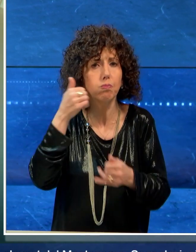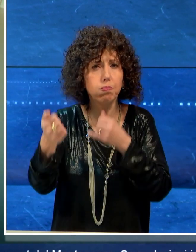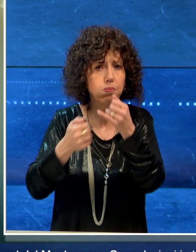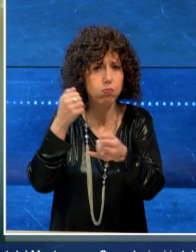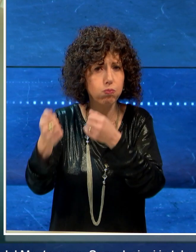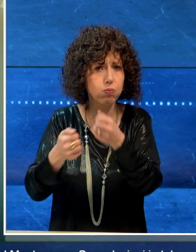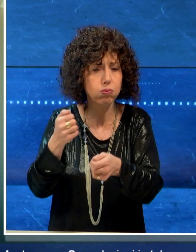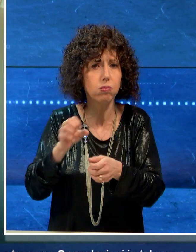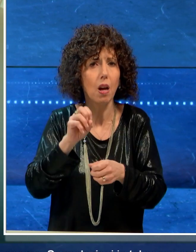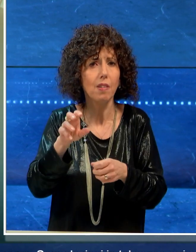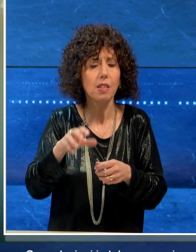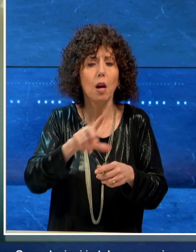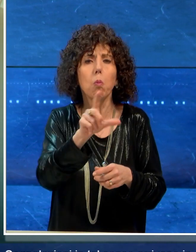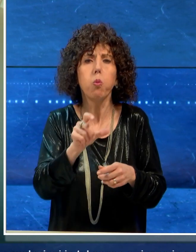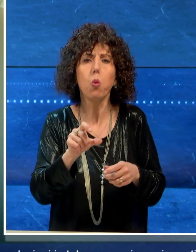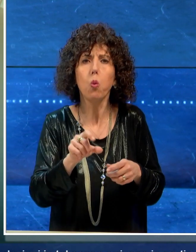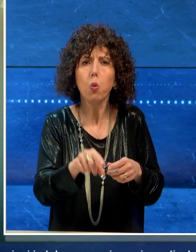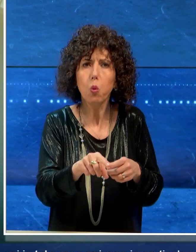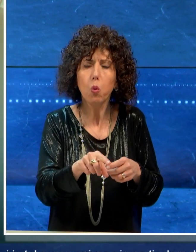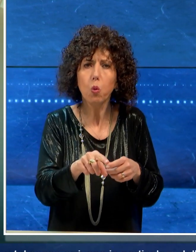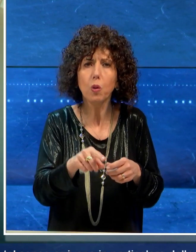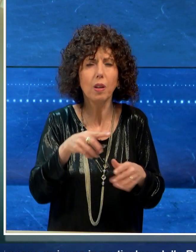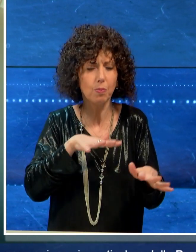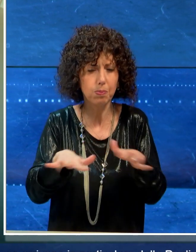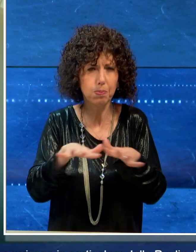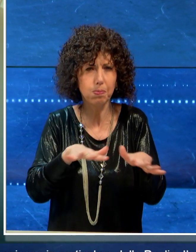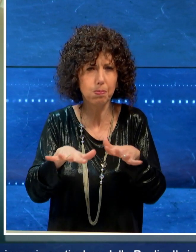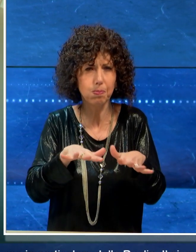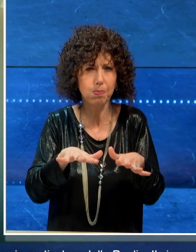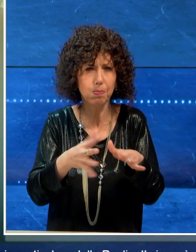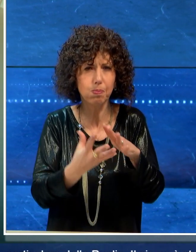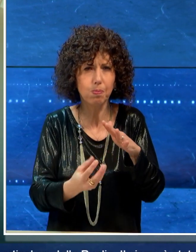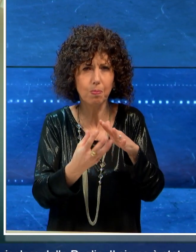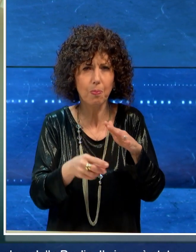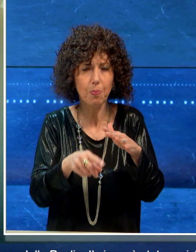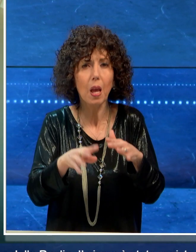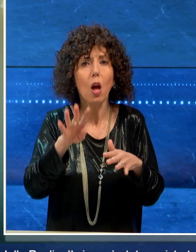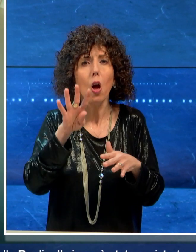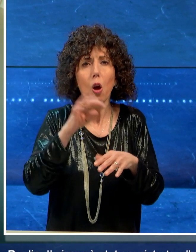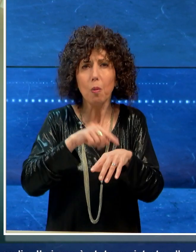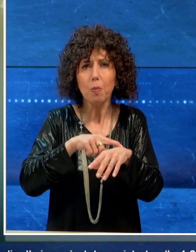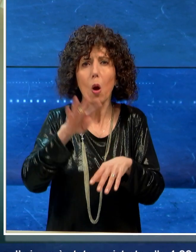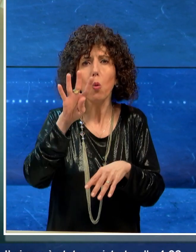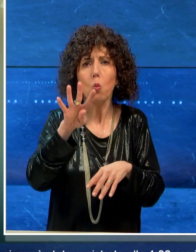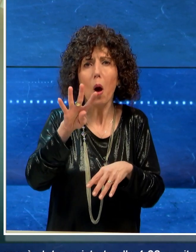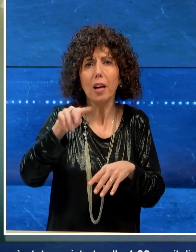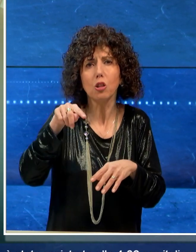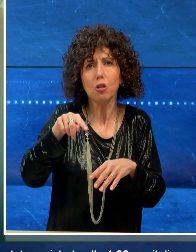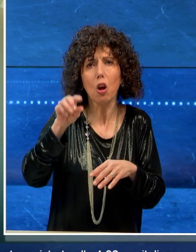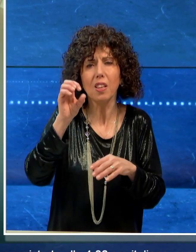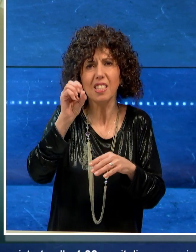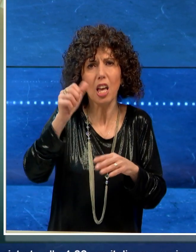arrivate in particolare dalla Puglia il Sisma è stato registrato alle 4:06